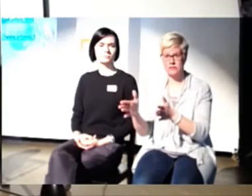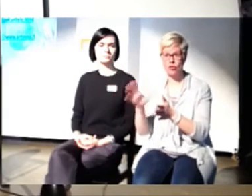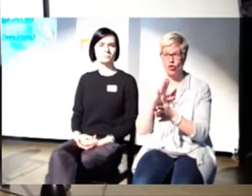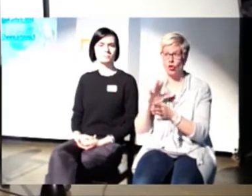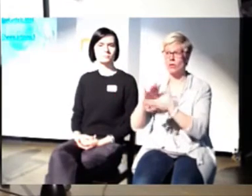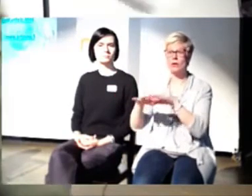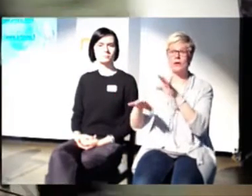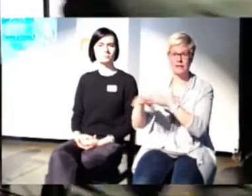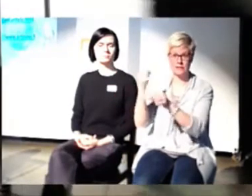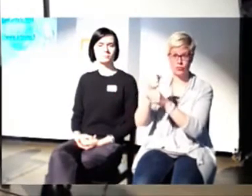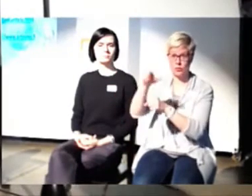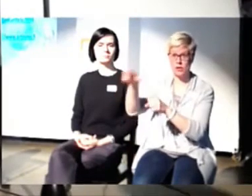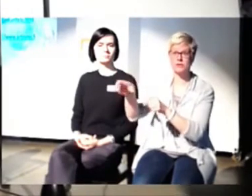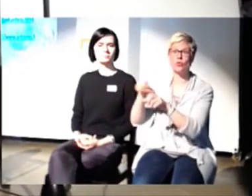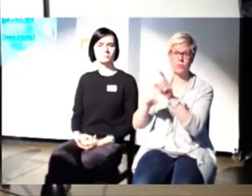käsityöläiset huomioitu.